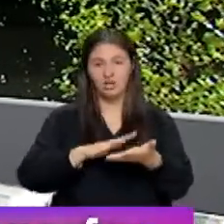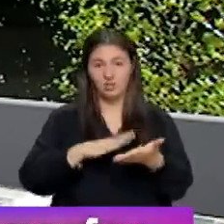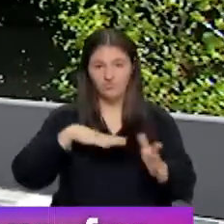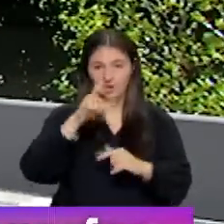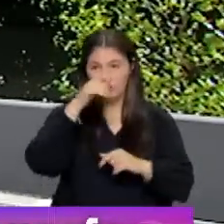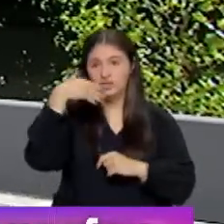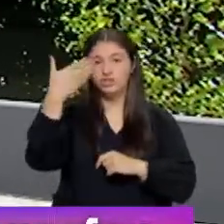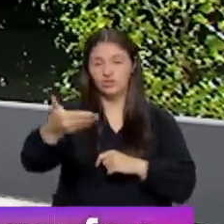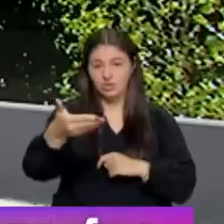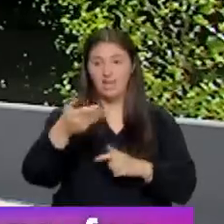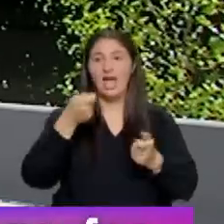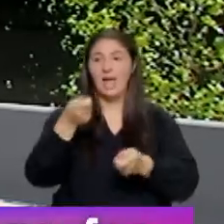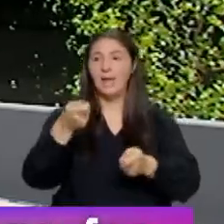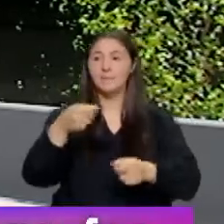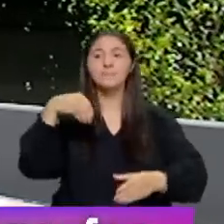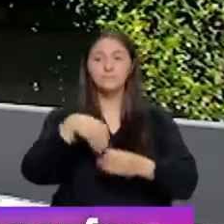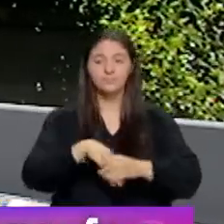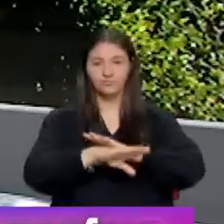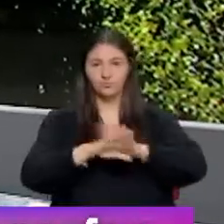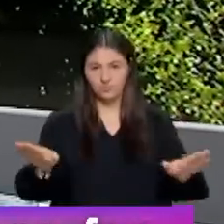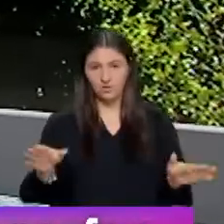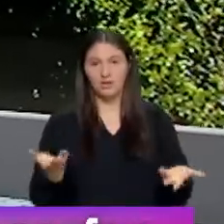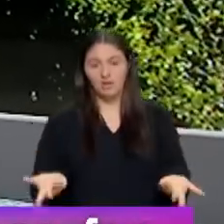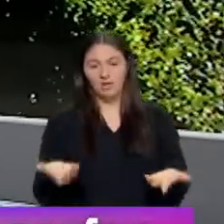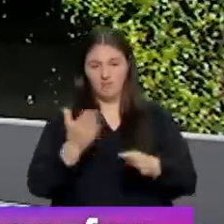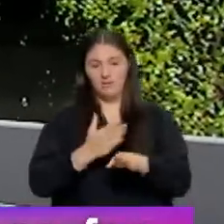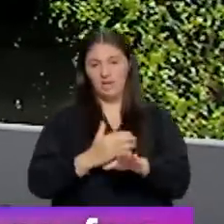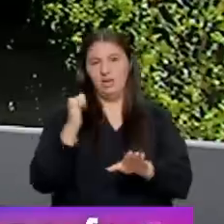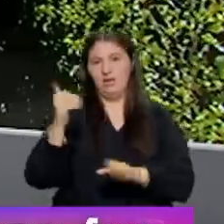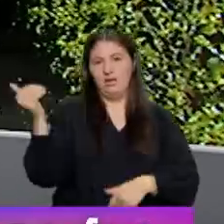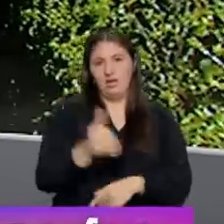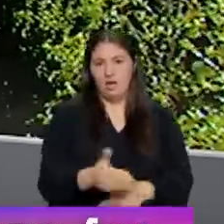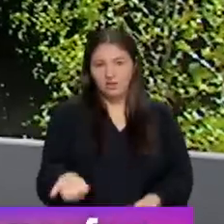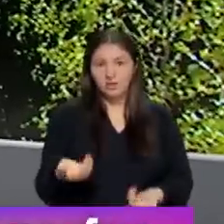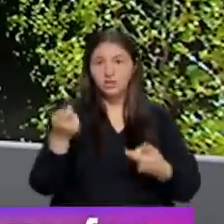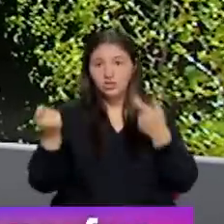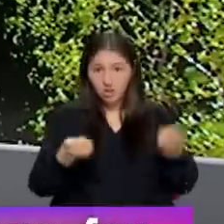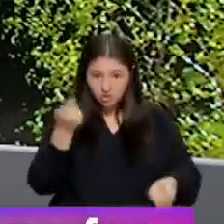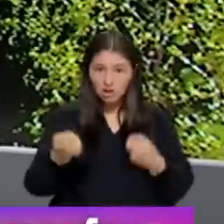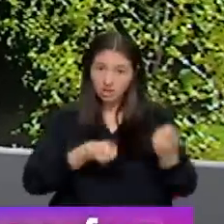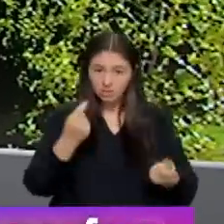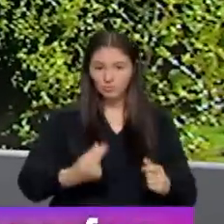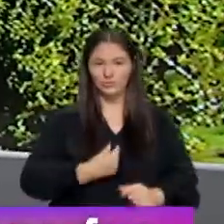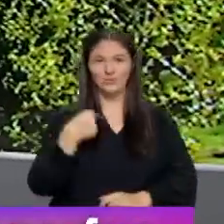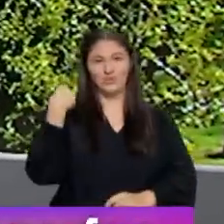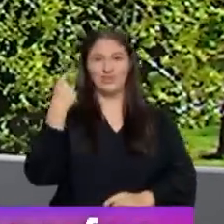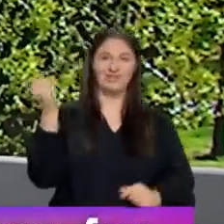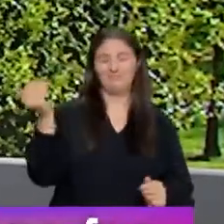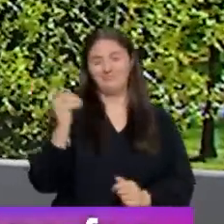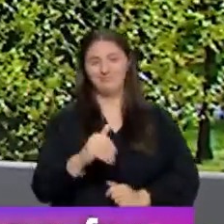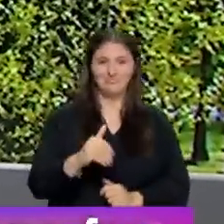yurt dışında eğitimlerini öğrenimlerini gördüler memleketlerine geldiler çalışalım ümidi ile